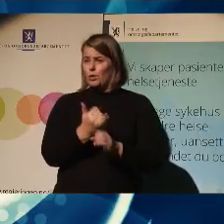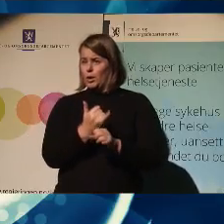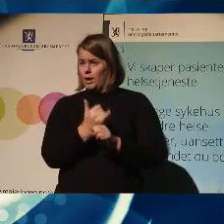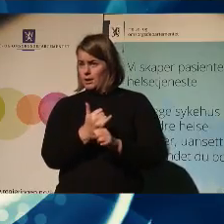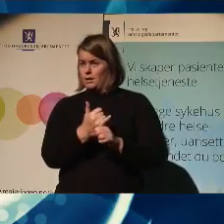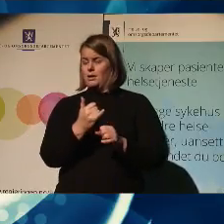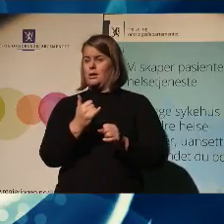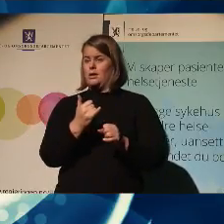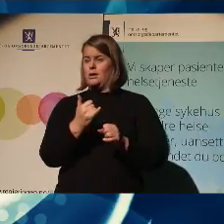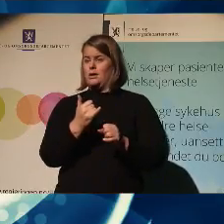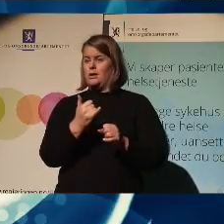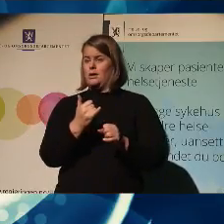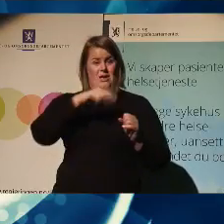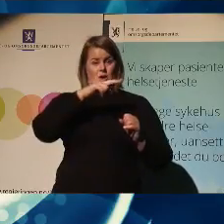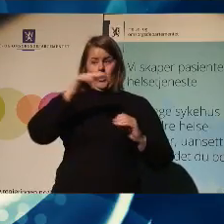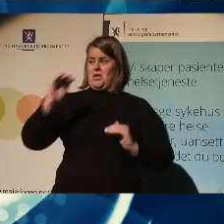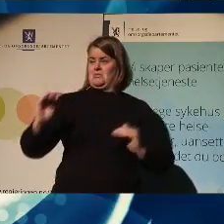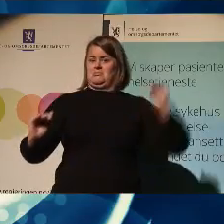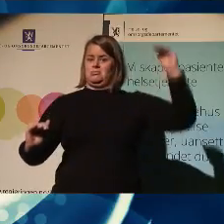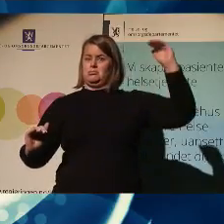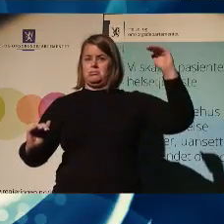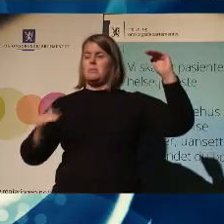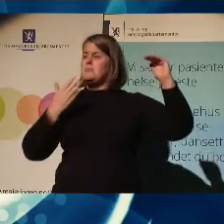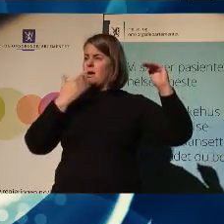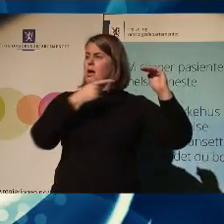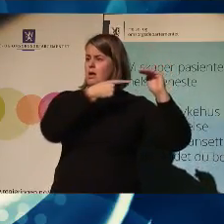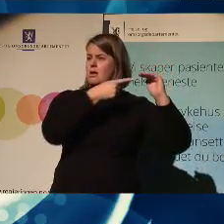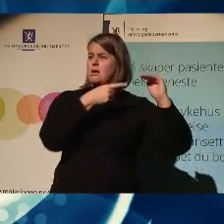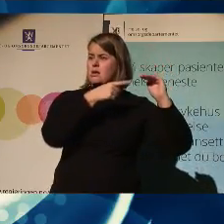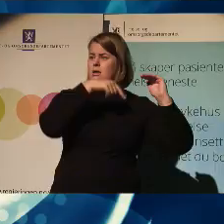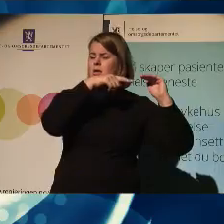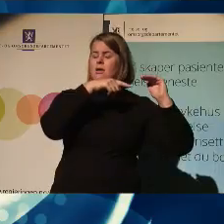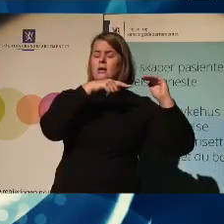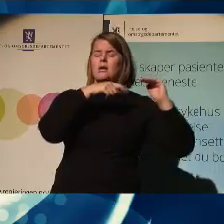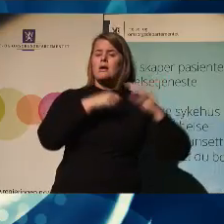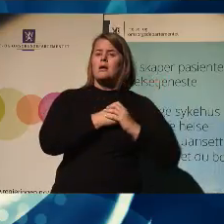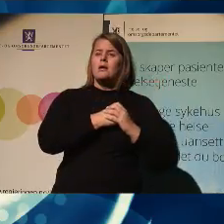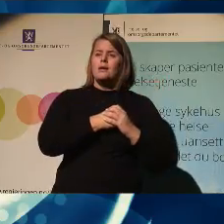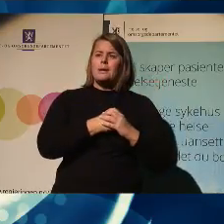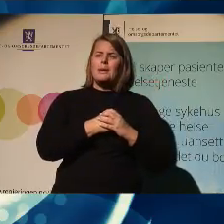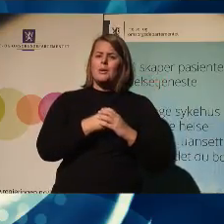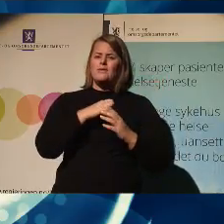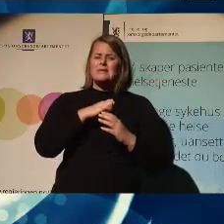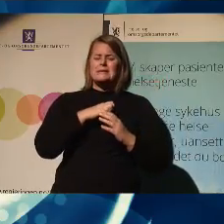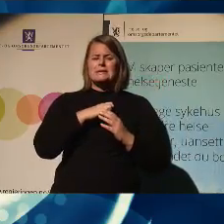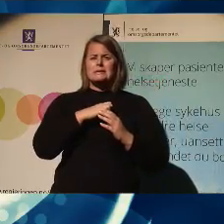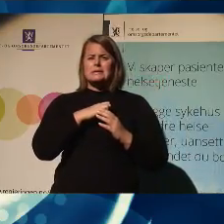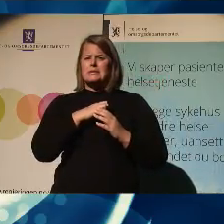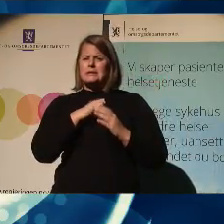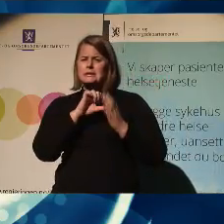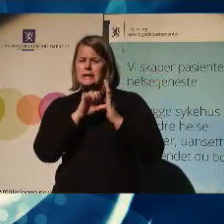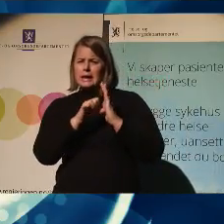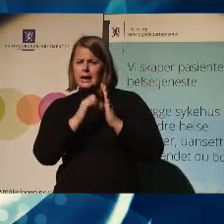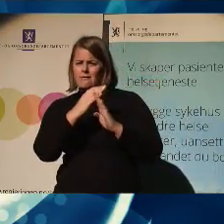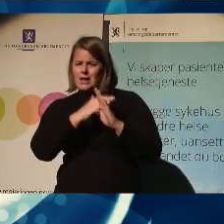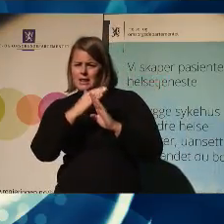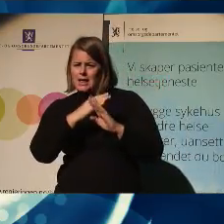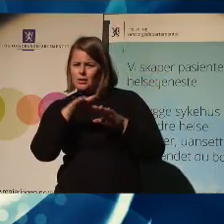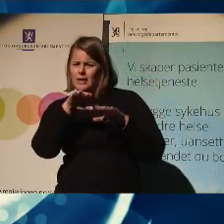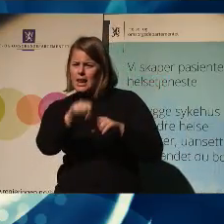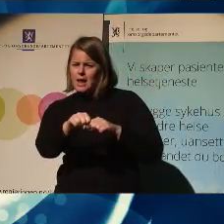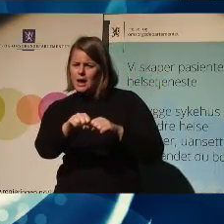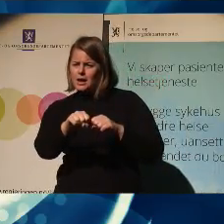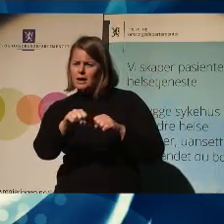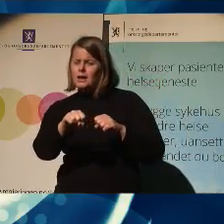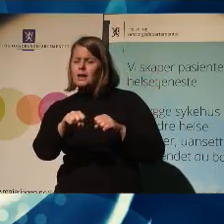der ligger også Norge veldig godt an. Hvis vi ser på kvaliteten og tilgangen, og